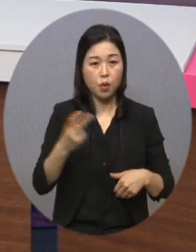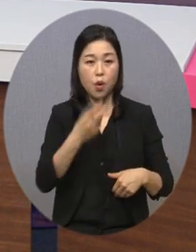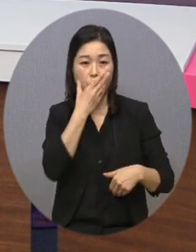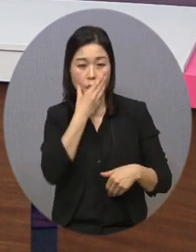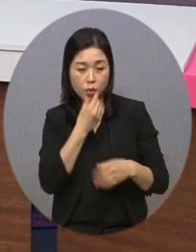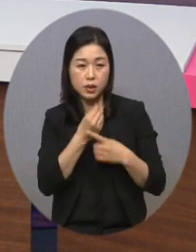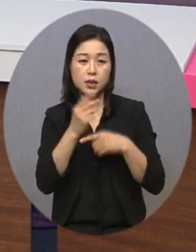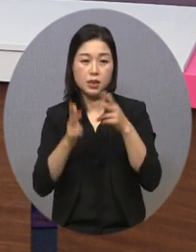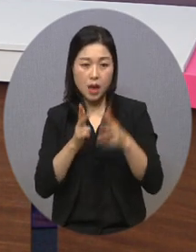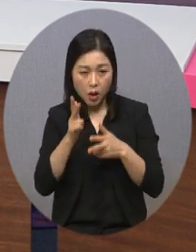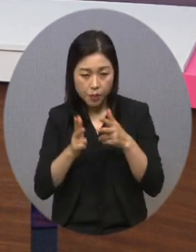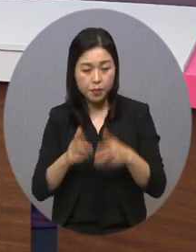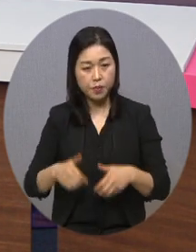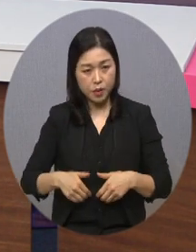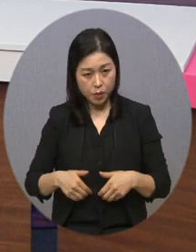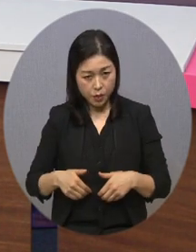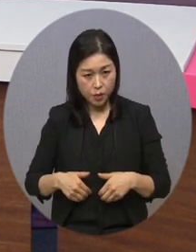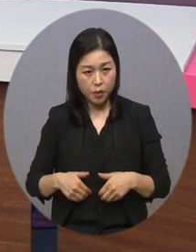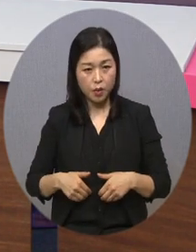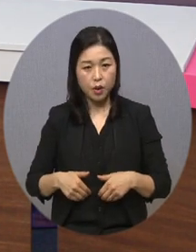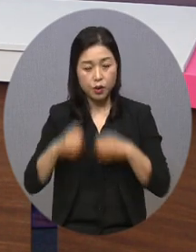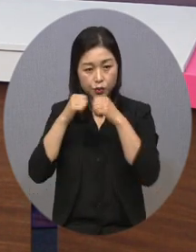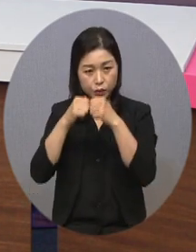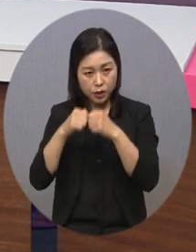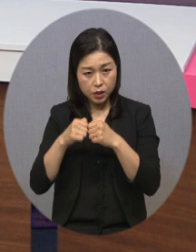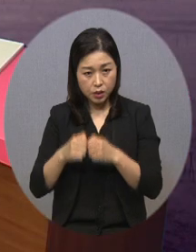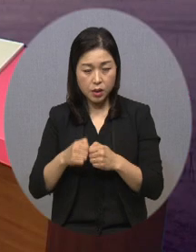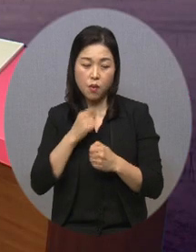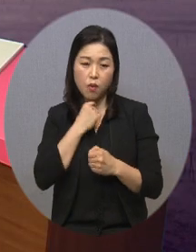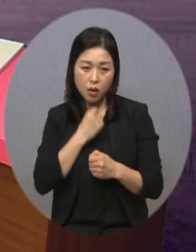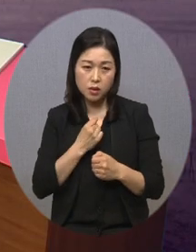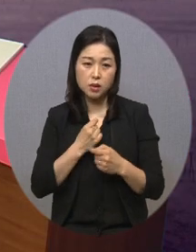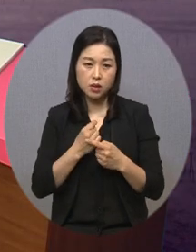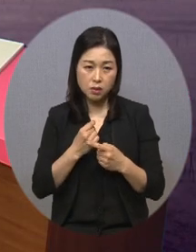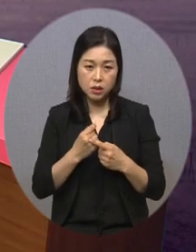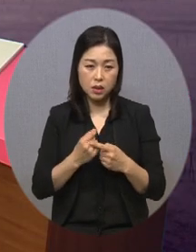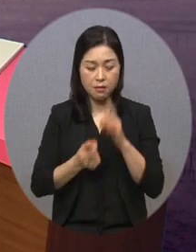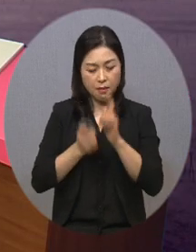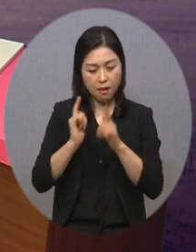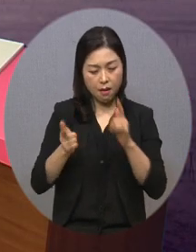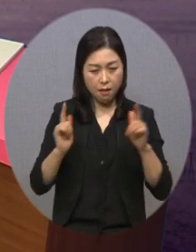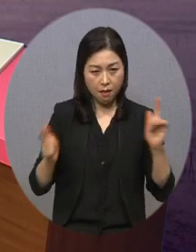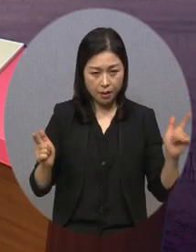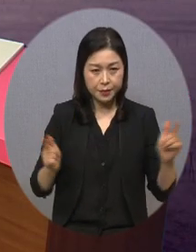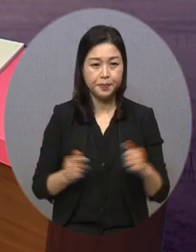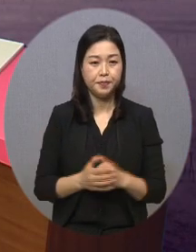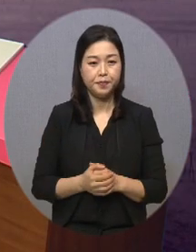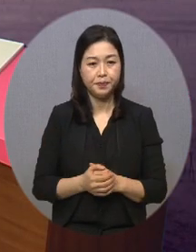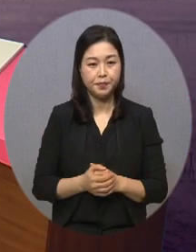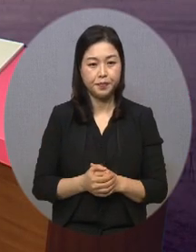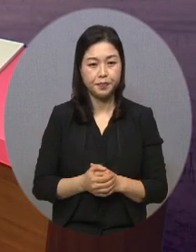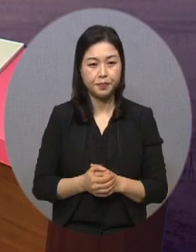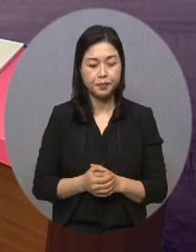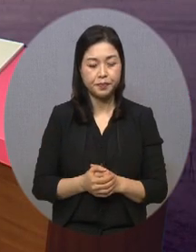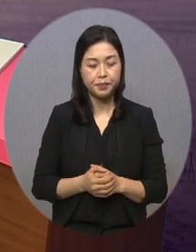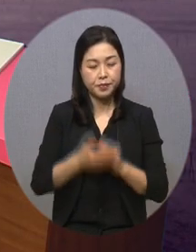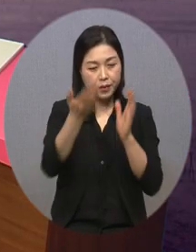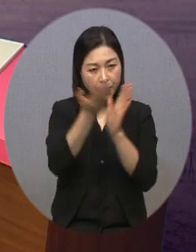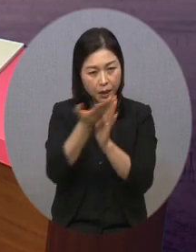프로그램이 필요하고 그분들의 구체적인 요구 조건이 다 틀리지 않겠습니까? 그런 부분에 있어서는 사실